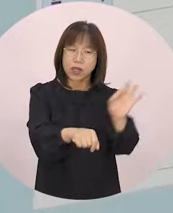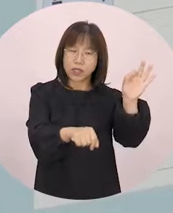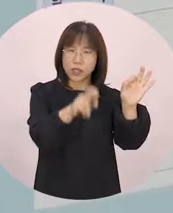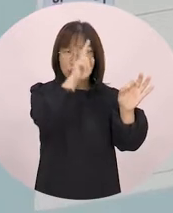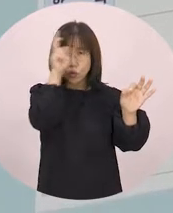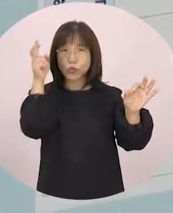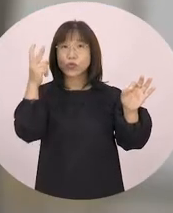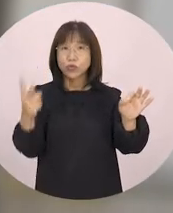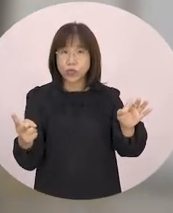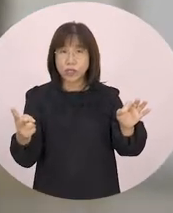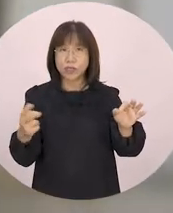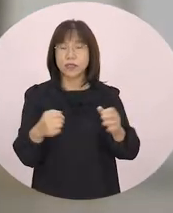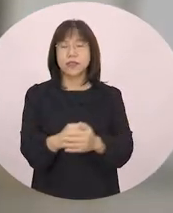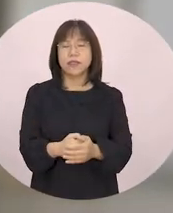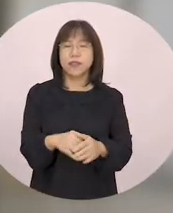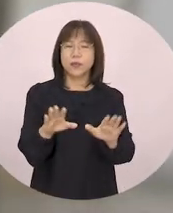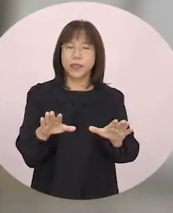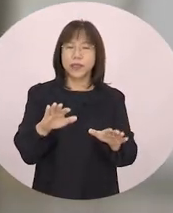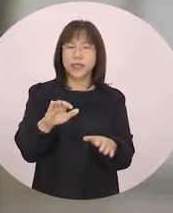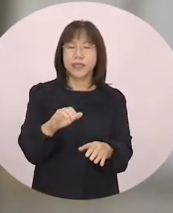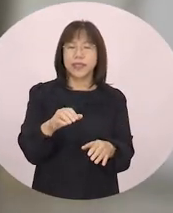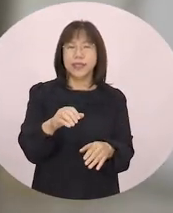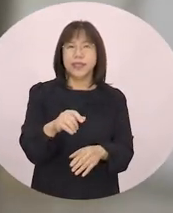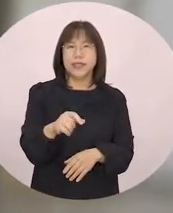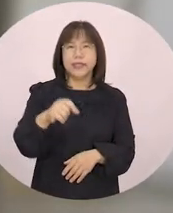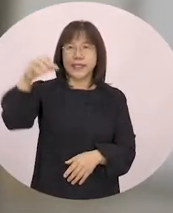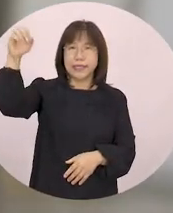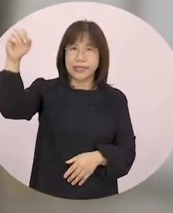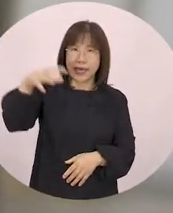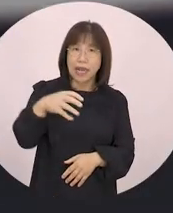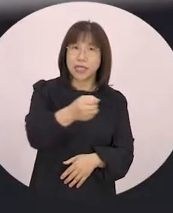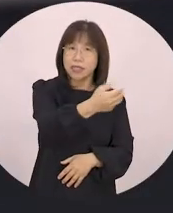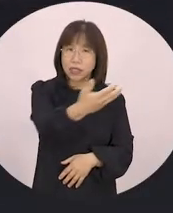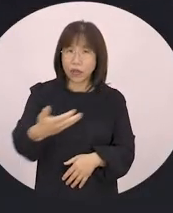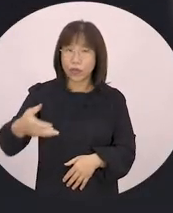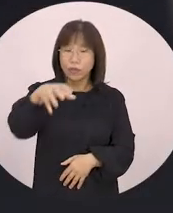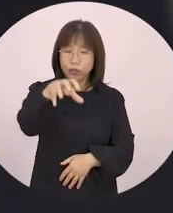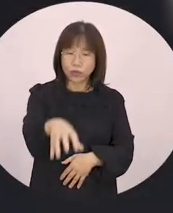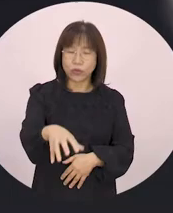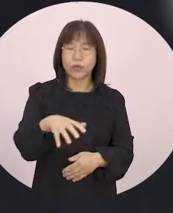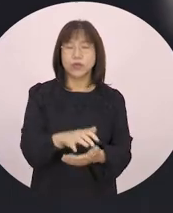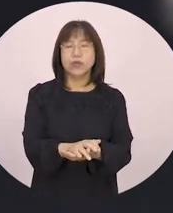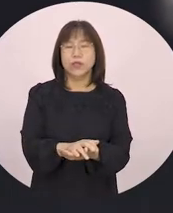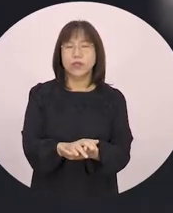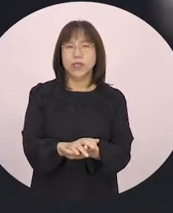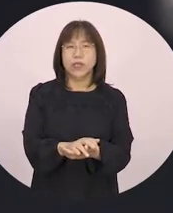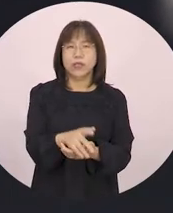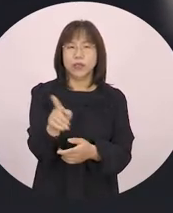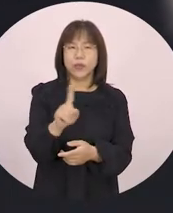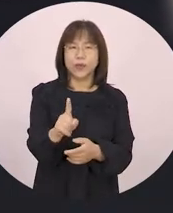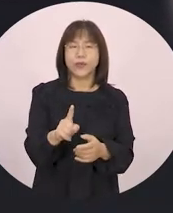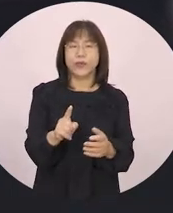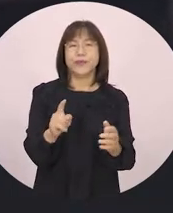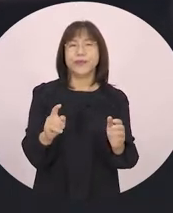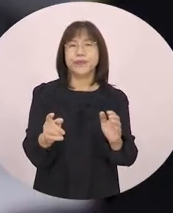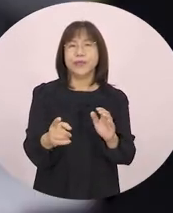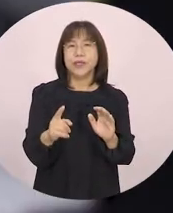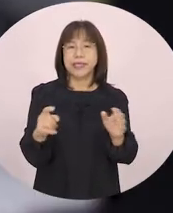10시와 오후 2시 두 차례에 걸쳐 양천구에 소재한 건강힐링문화관 3층 다목적실에서